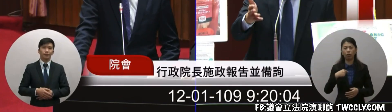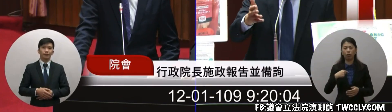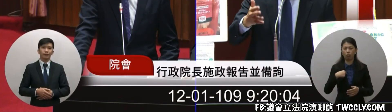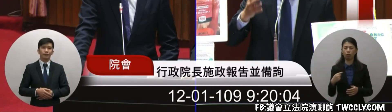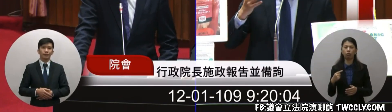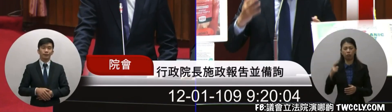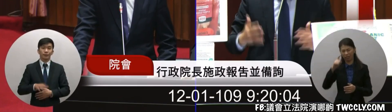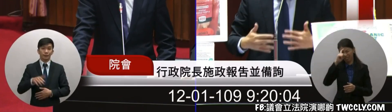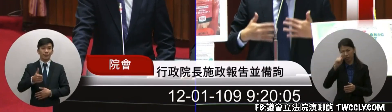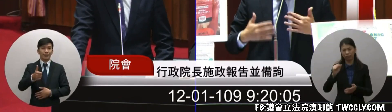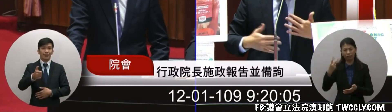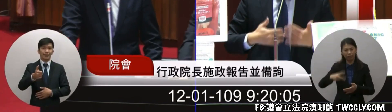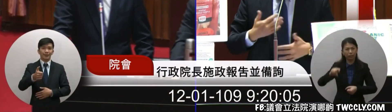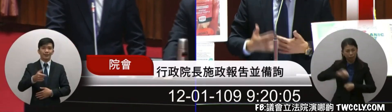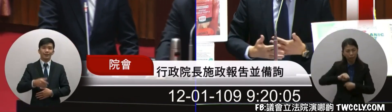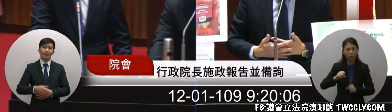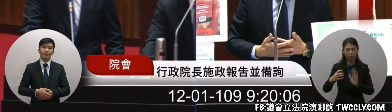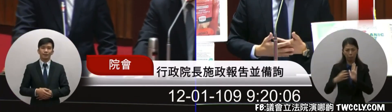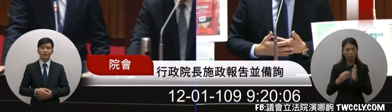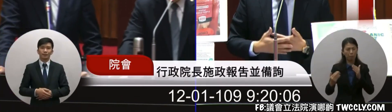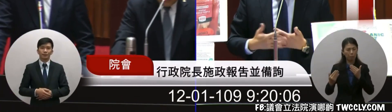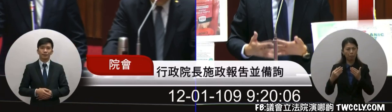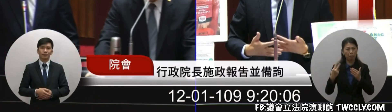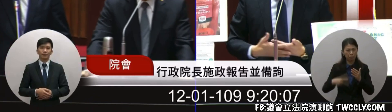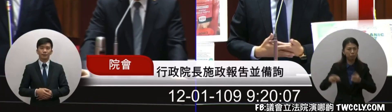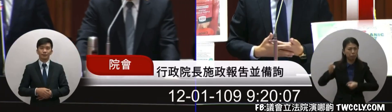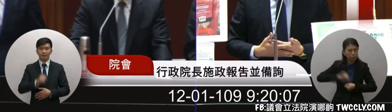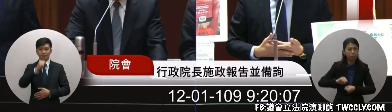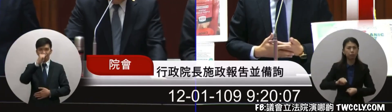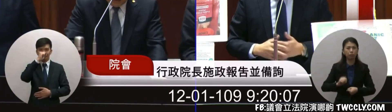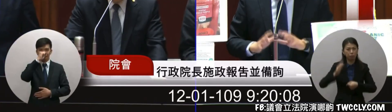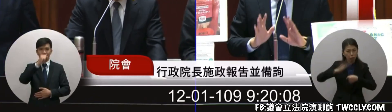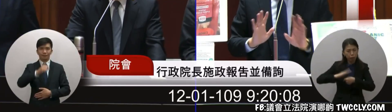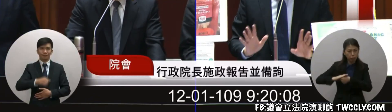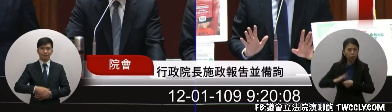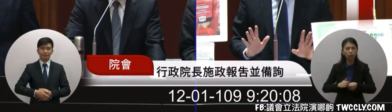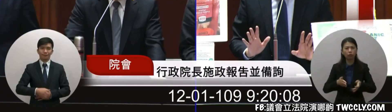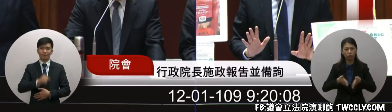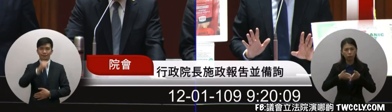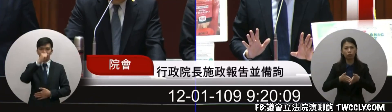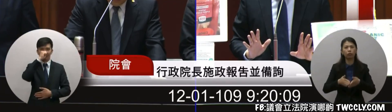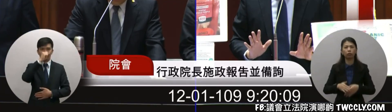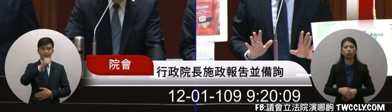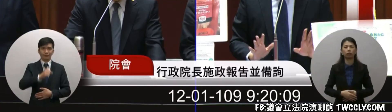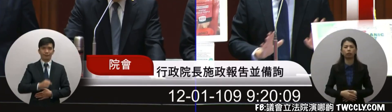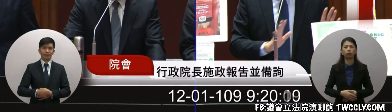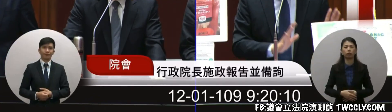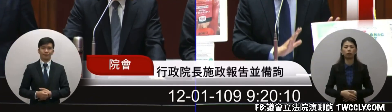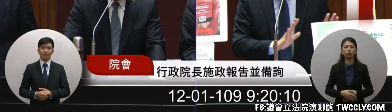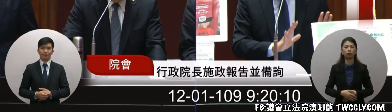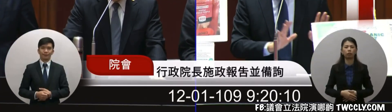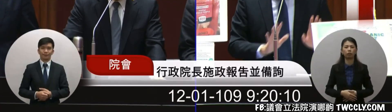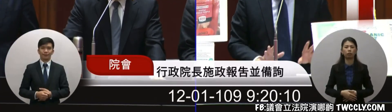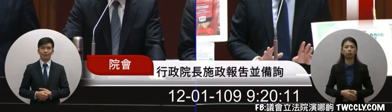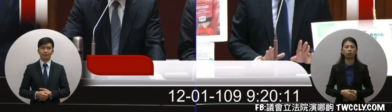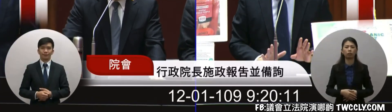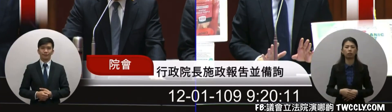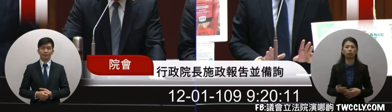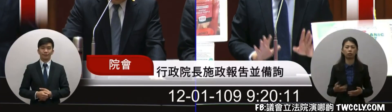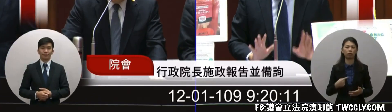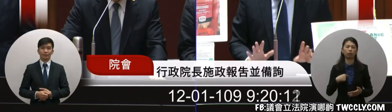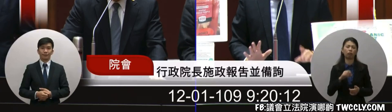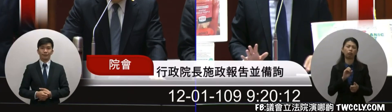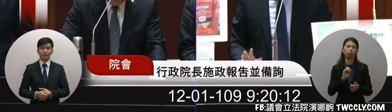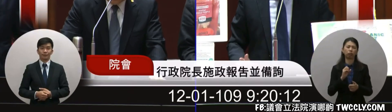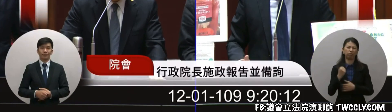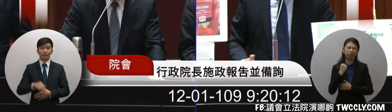了啦，就是说你们就是尽量的要把这些事情补足啦，这真的我们已经没有办法，我觉得已经言尽于此了，好，真